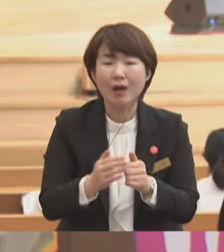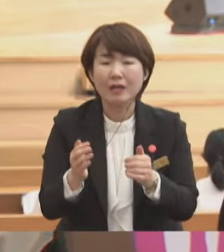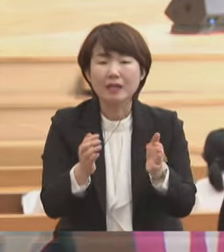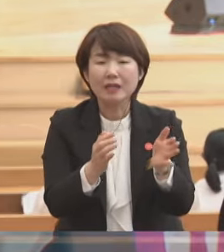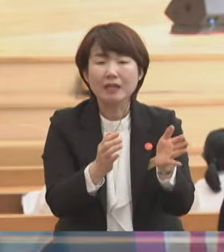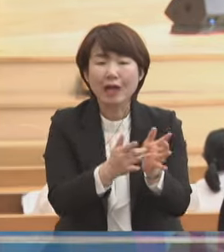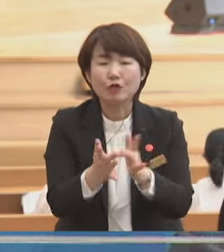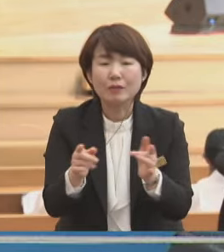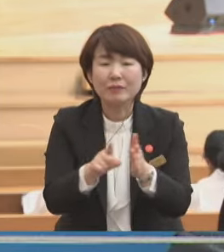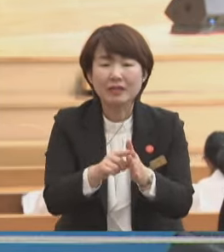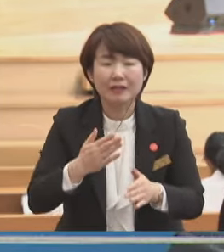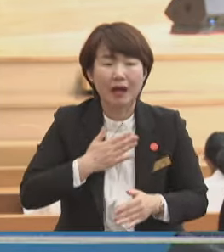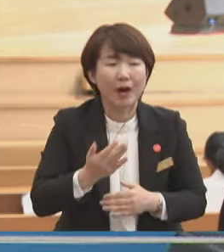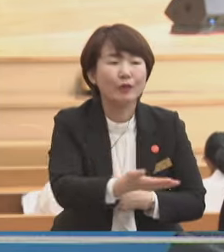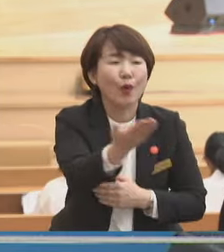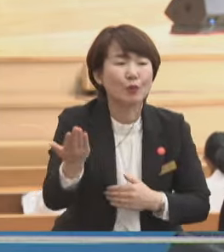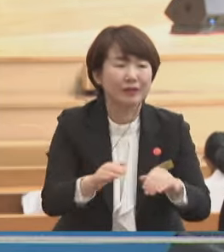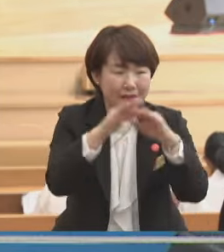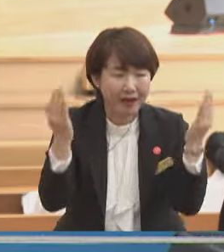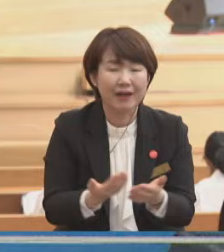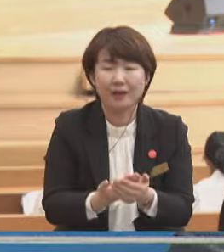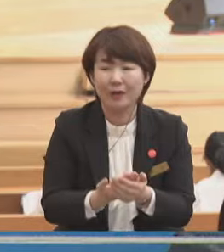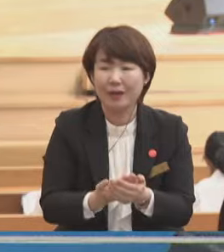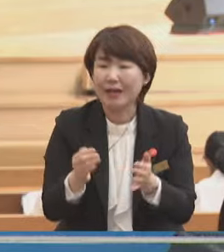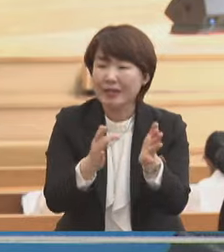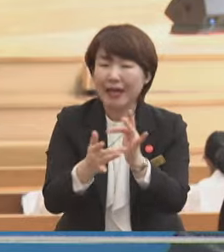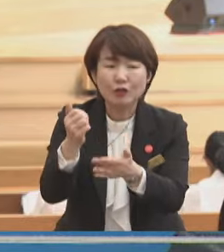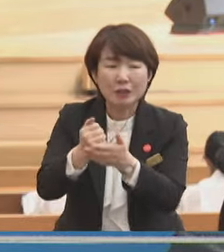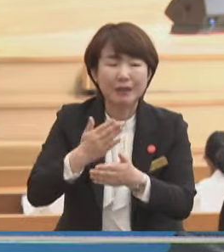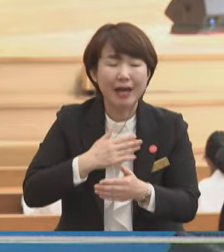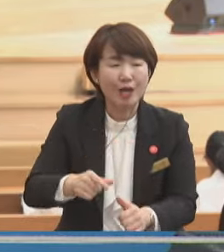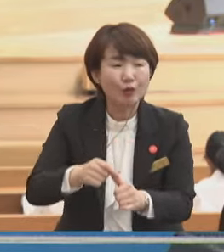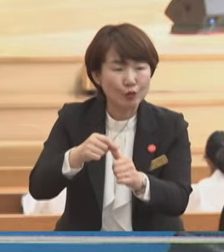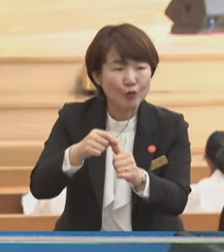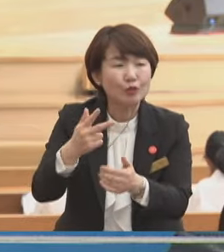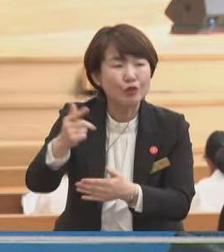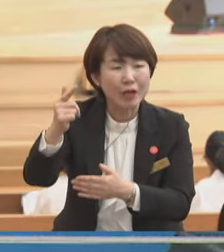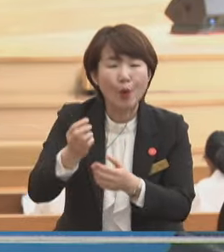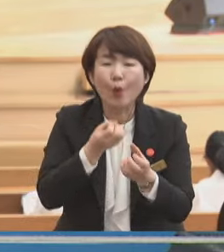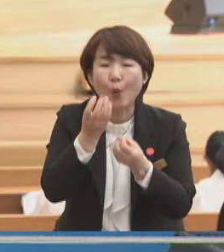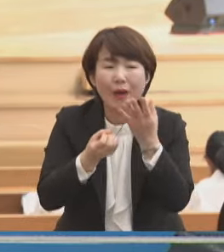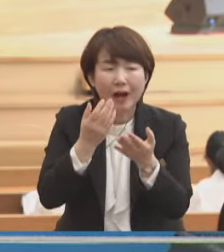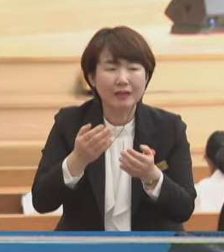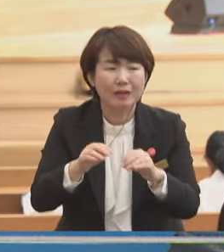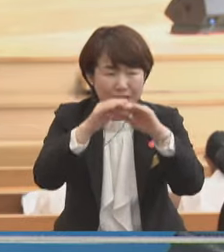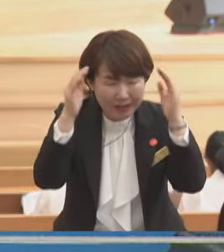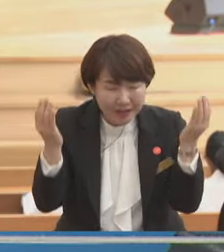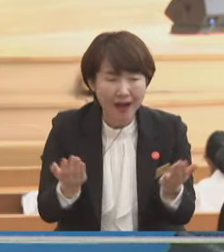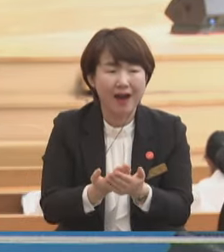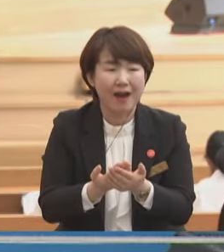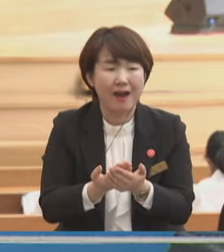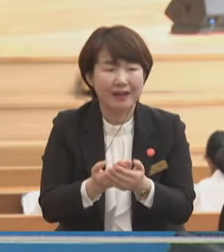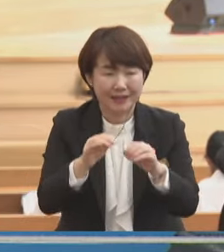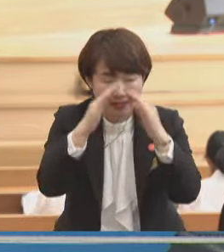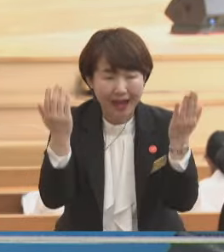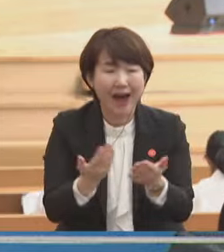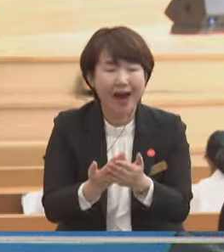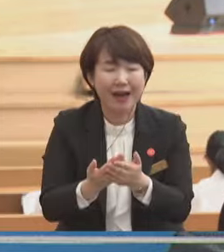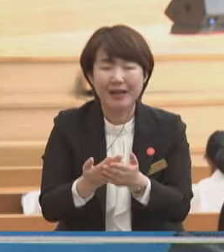모두인 거예요 예수를 나의 구주로 고백하는 누구든지 더 큰 일을 하게 될